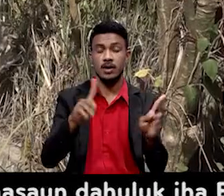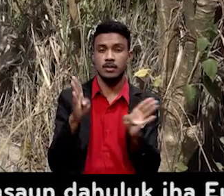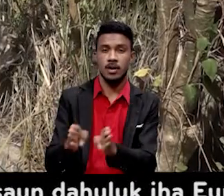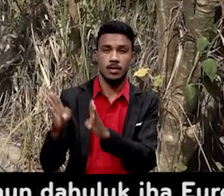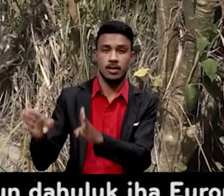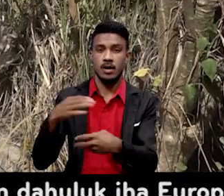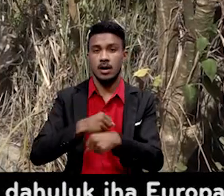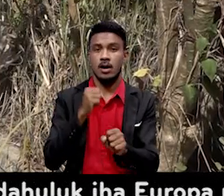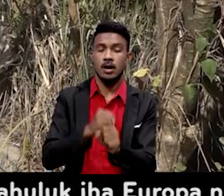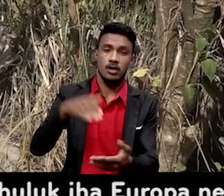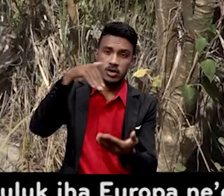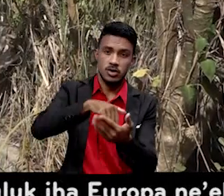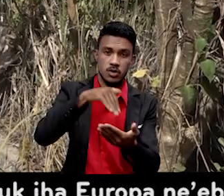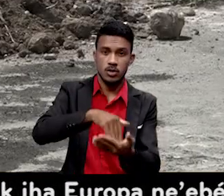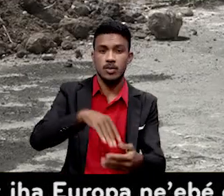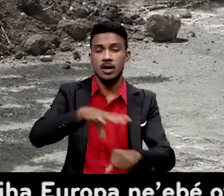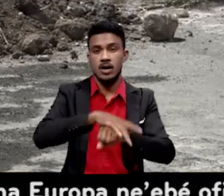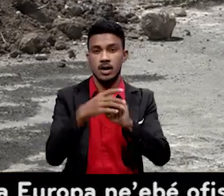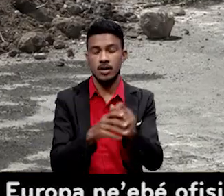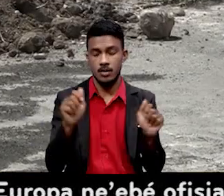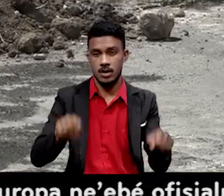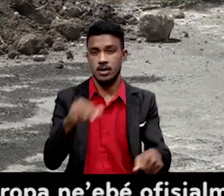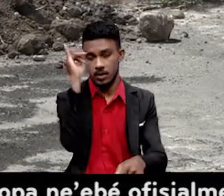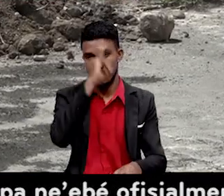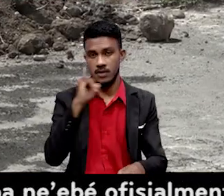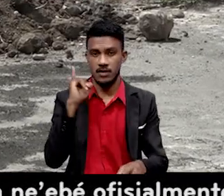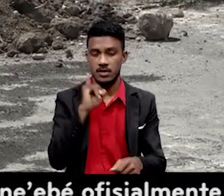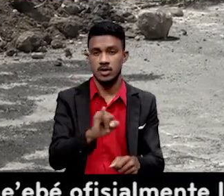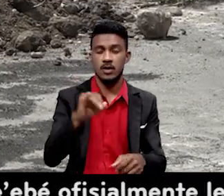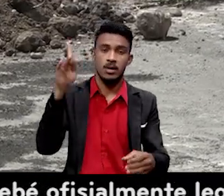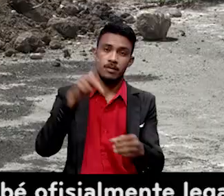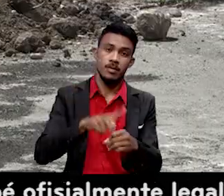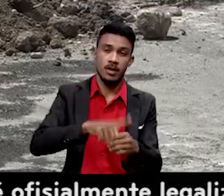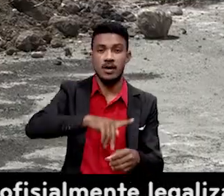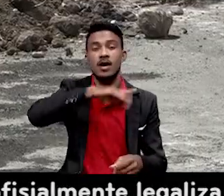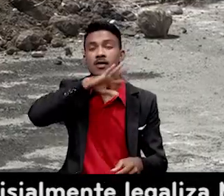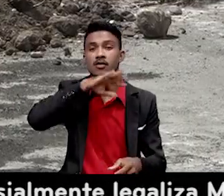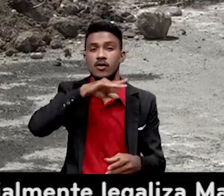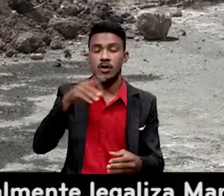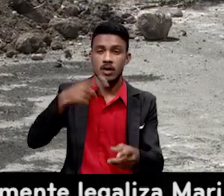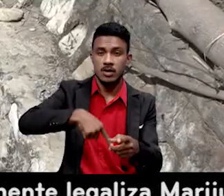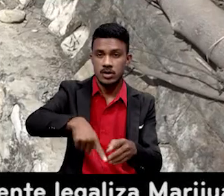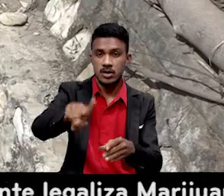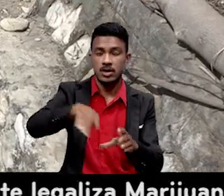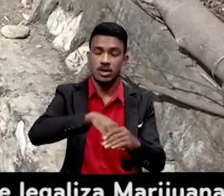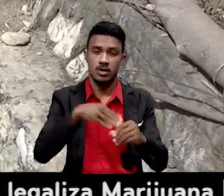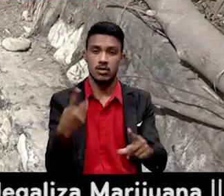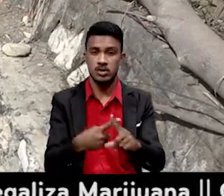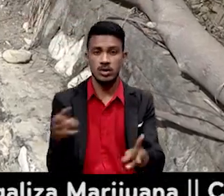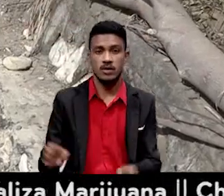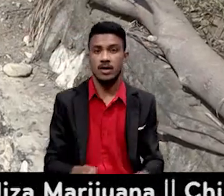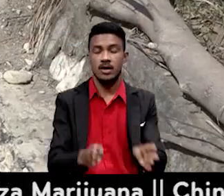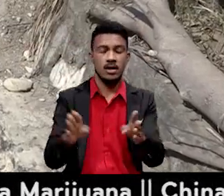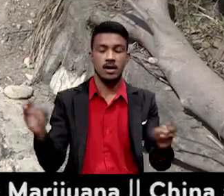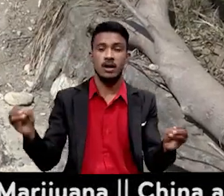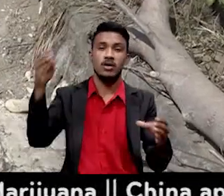halu estudo barai refere ho de halu identificação. Enquanto mina ten ne be sai kasulim husi valeta latun to mota,